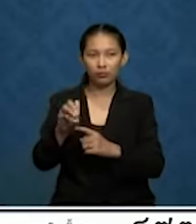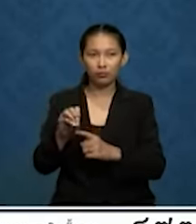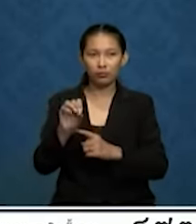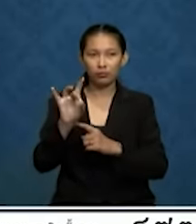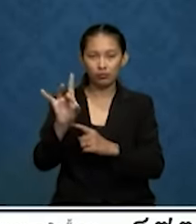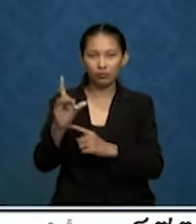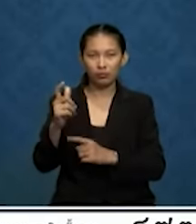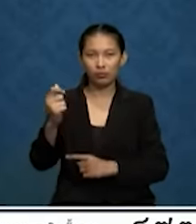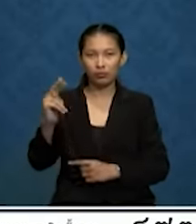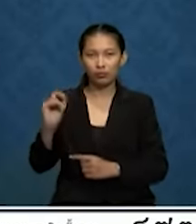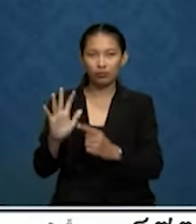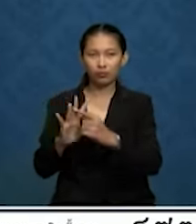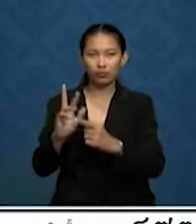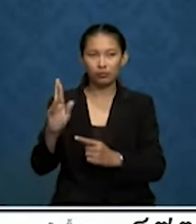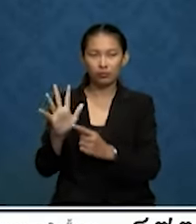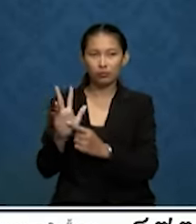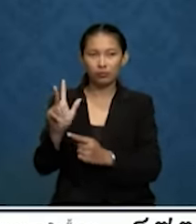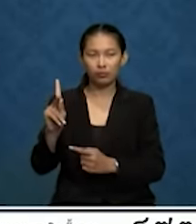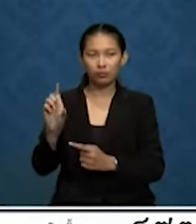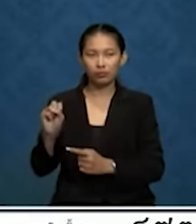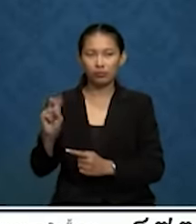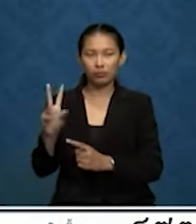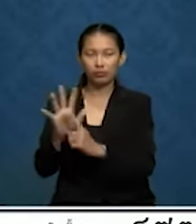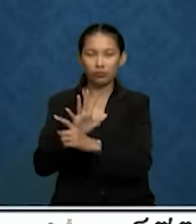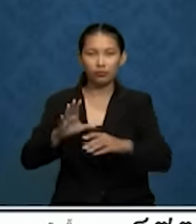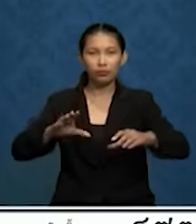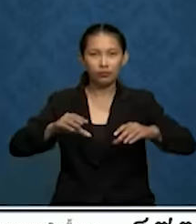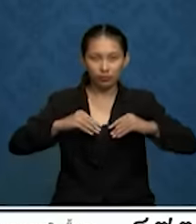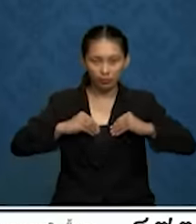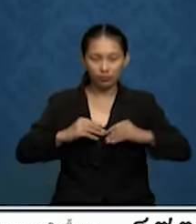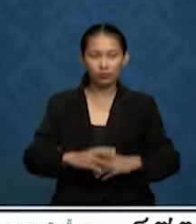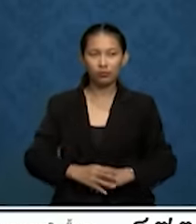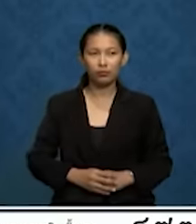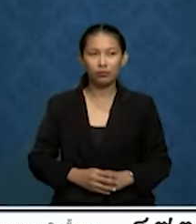468นายอนุรักษ์จุรีมาศ เห็นชอบครับ